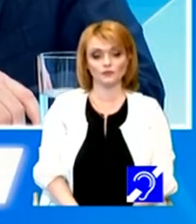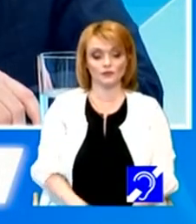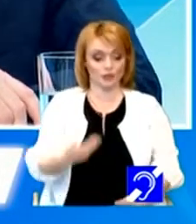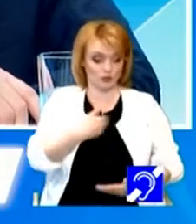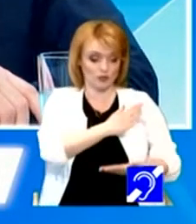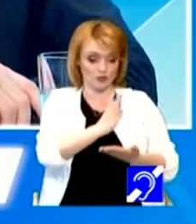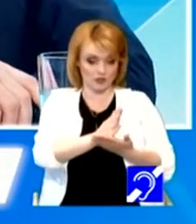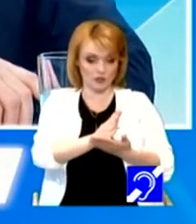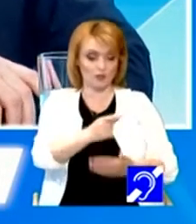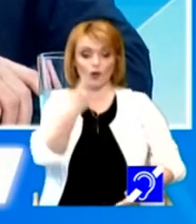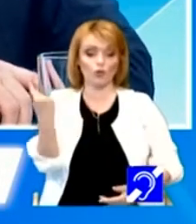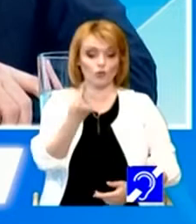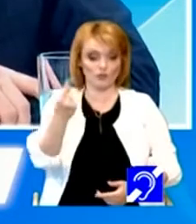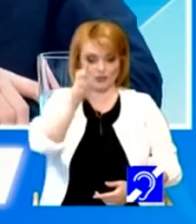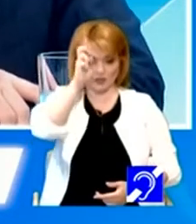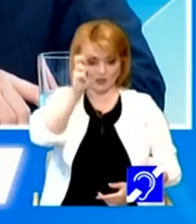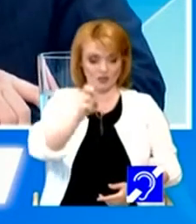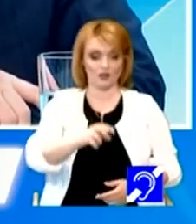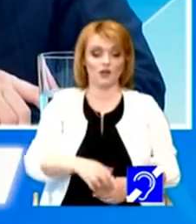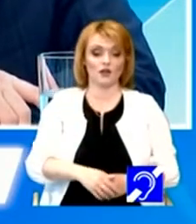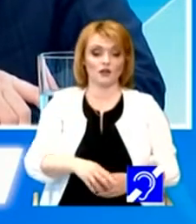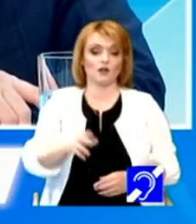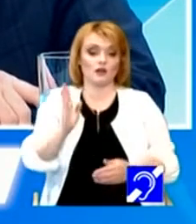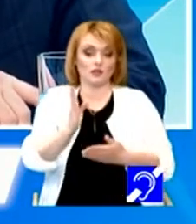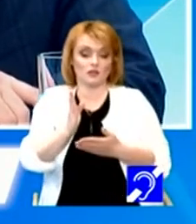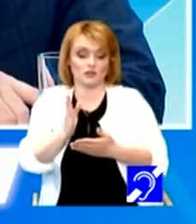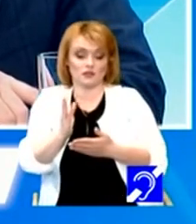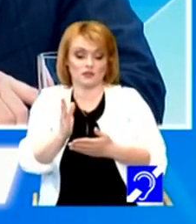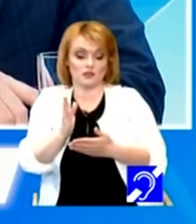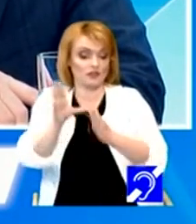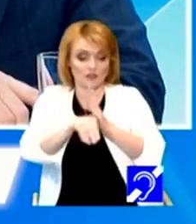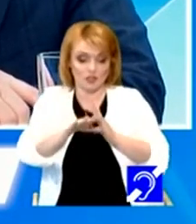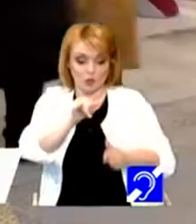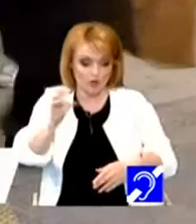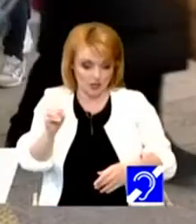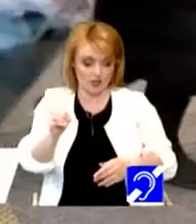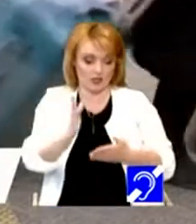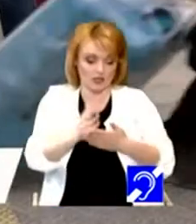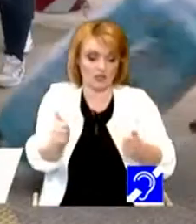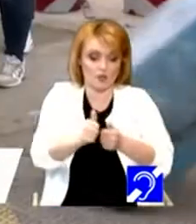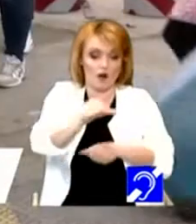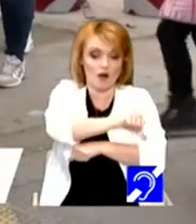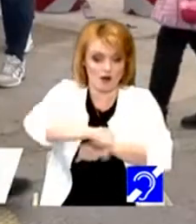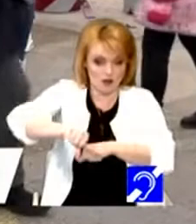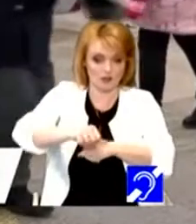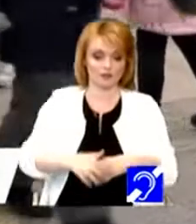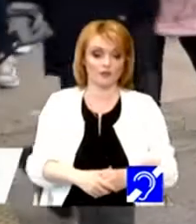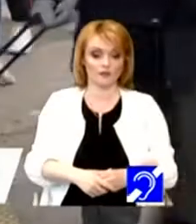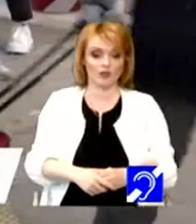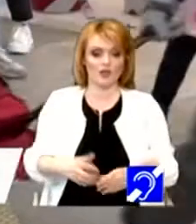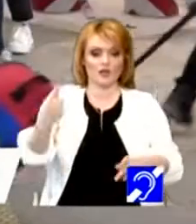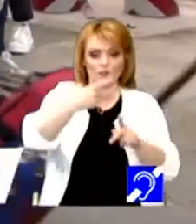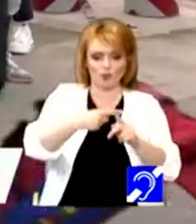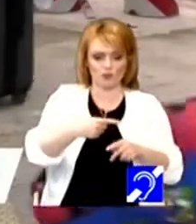Suntem unica țară non-UE la hotar cu Ucraina, care am primit valul ăsta